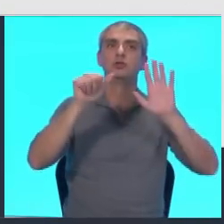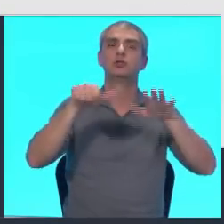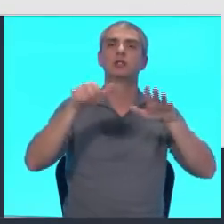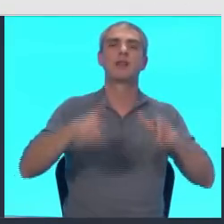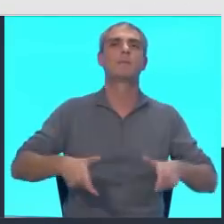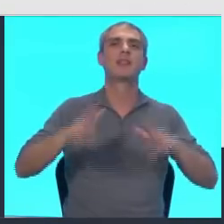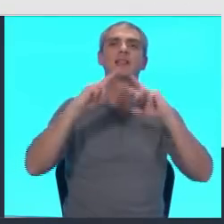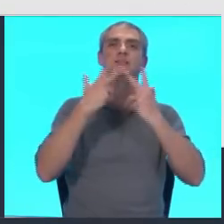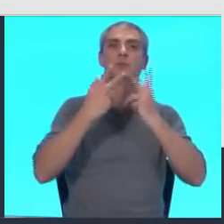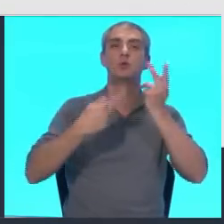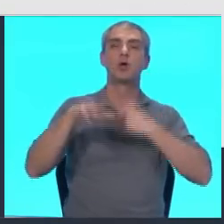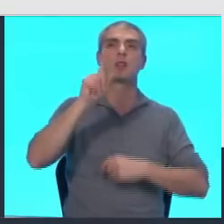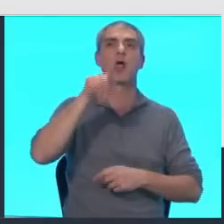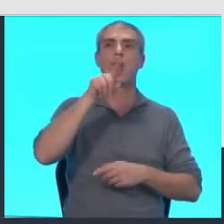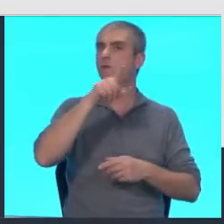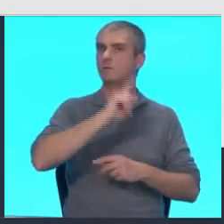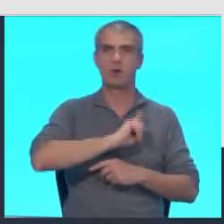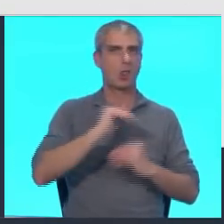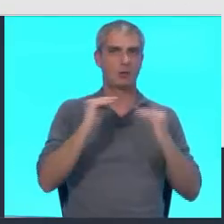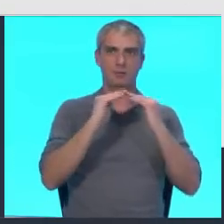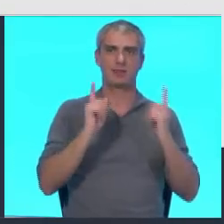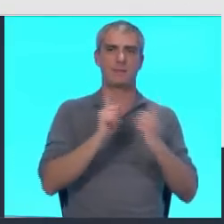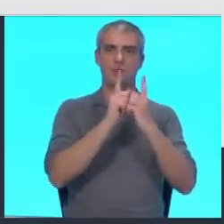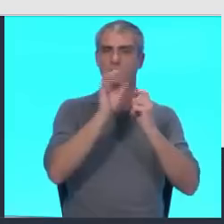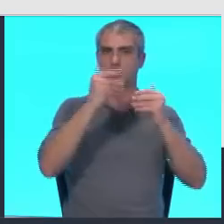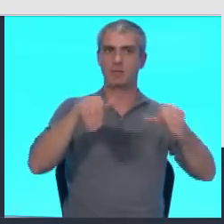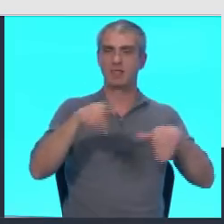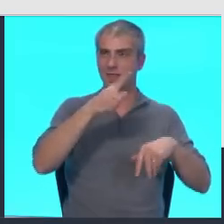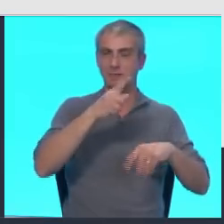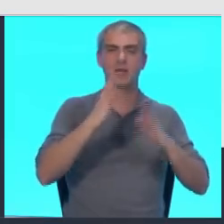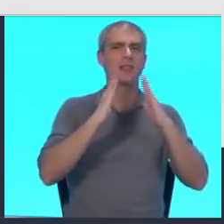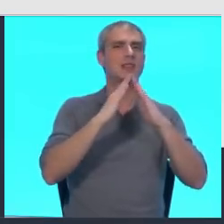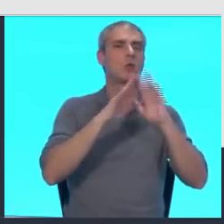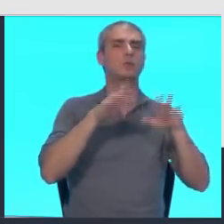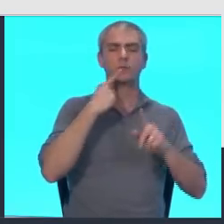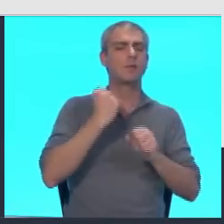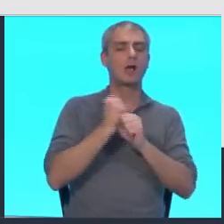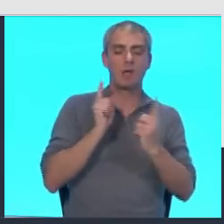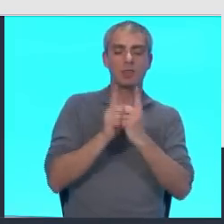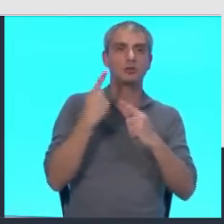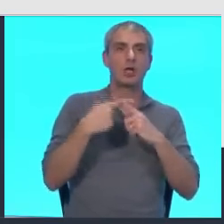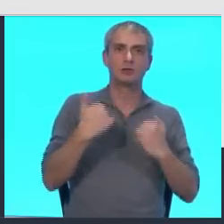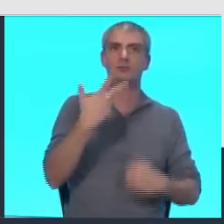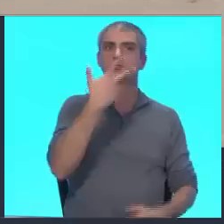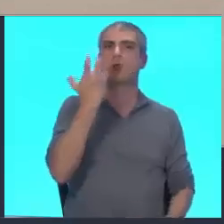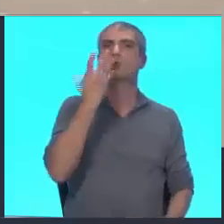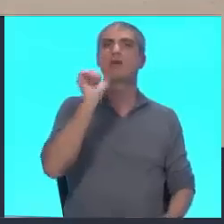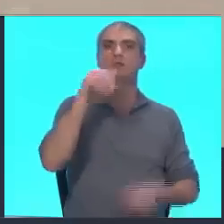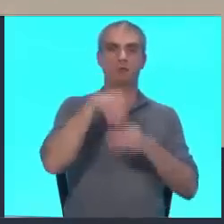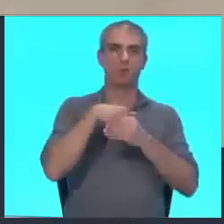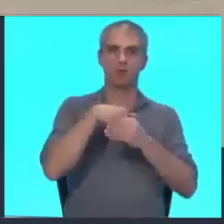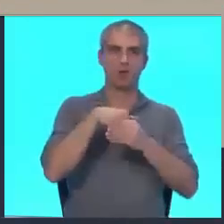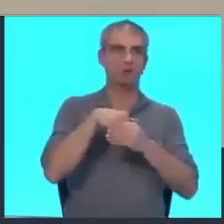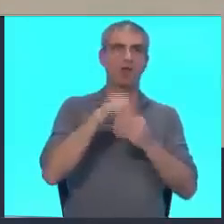ציבור, יותר מ-1,000 מתוכם אינם מונגשים. הדיור הממשלתי טוען שהנגיש עד כה כ-350 מתוכם, ועם זאת,